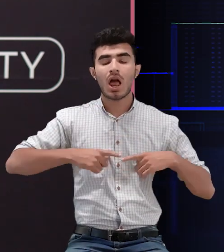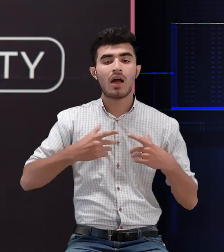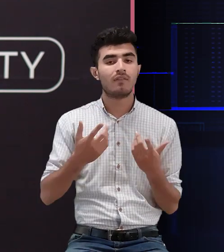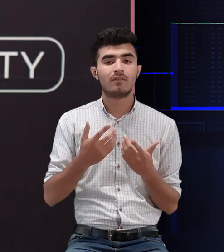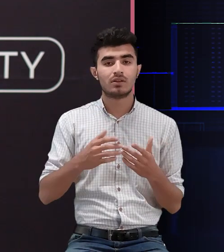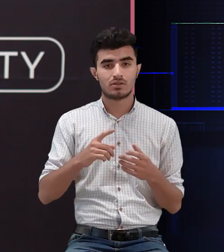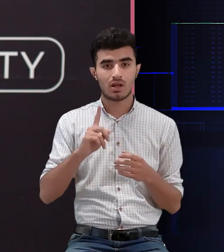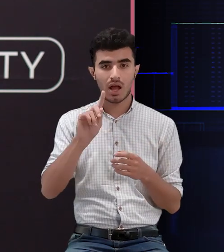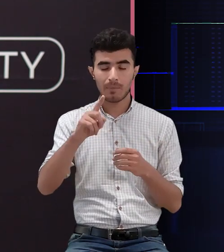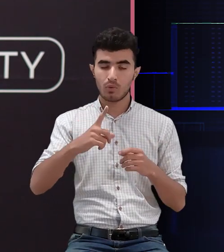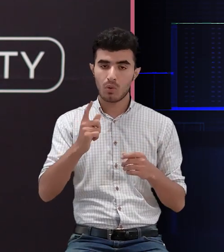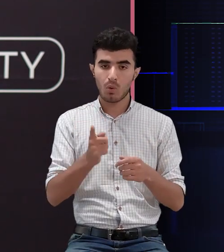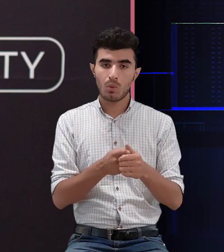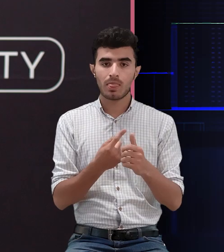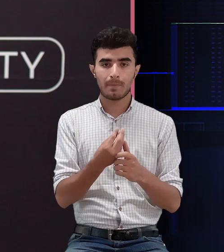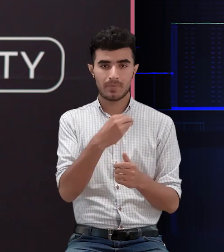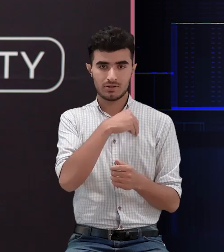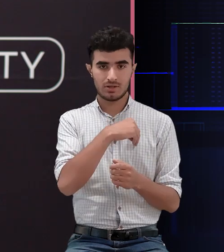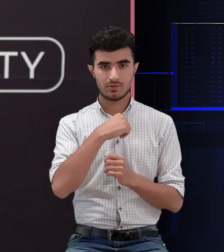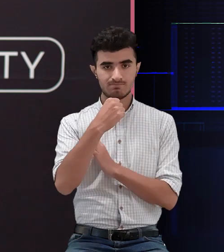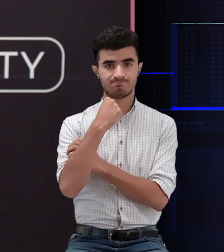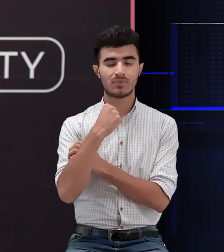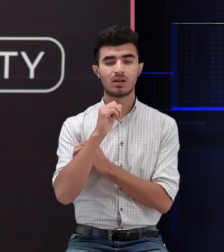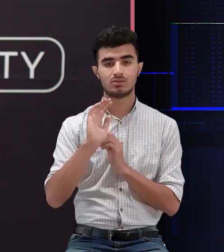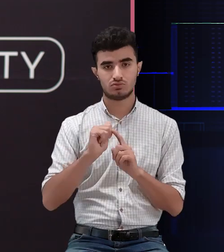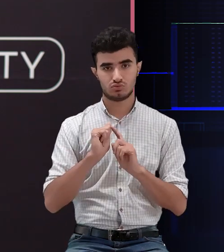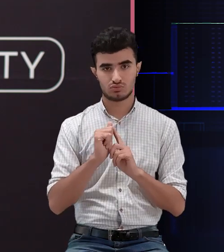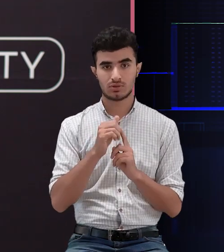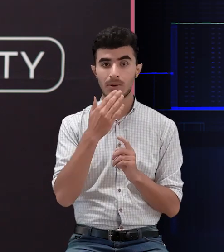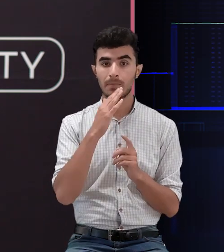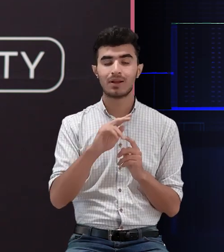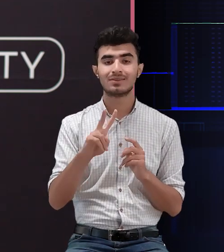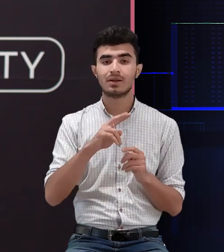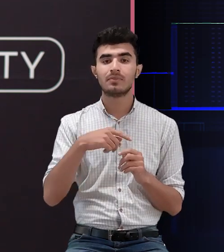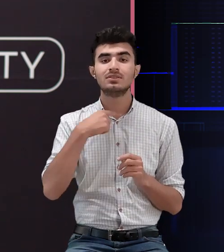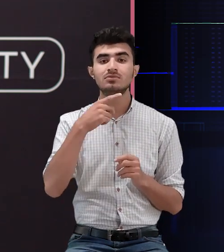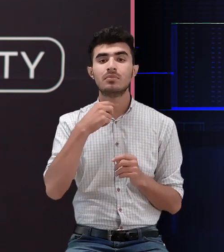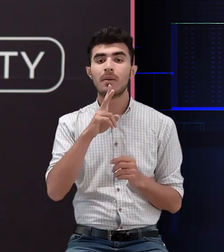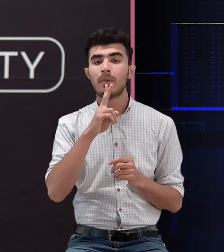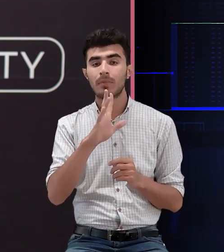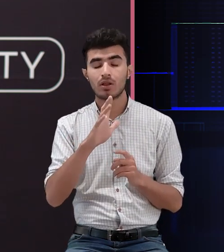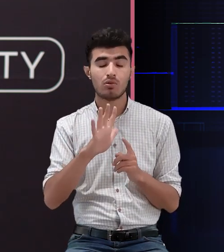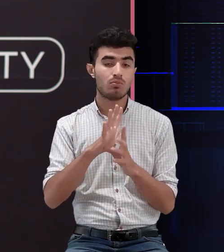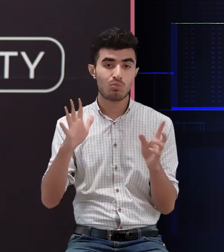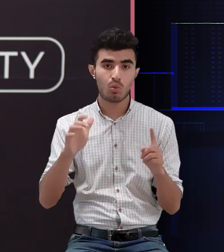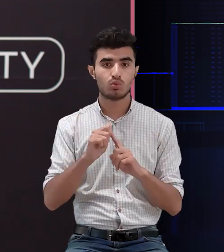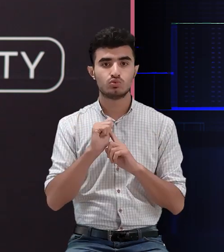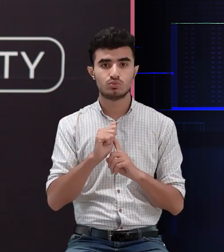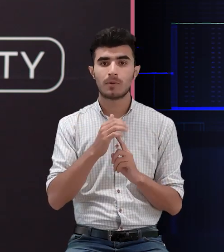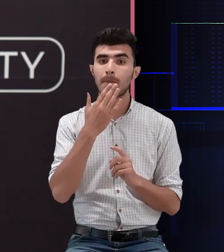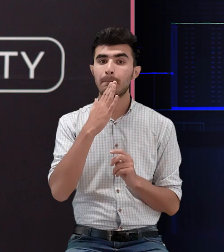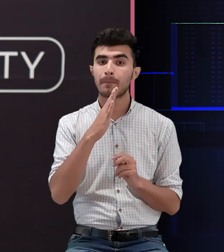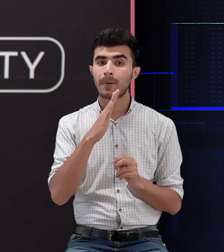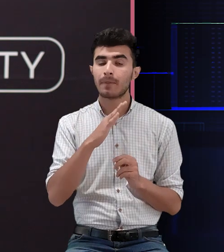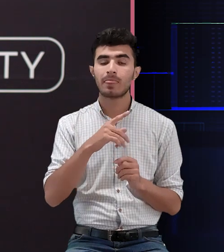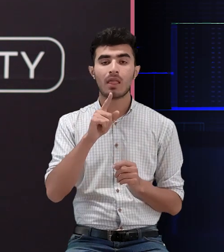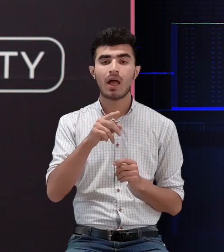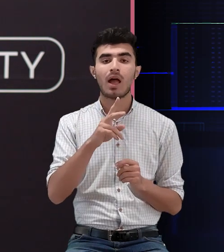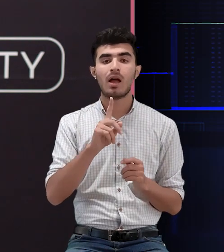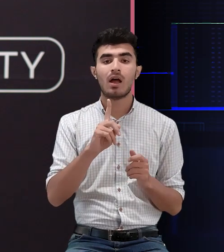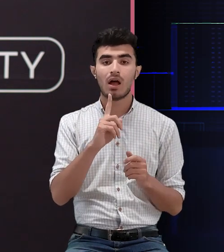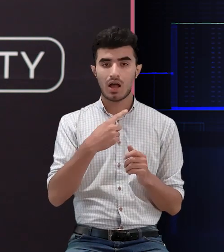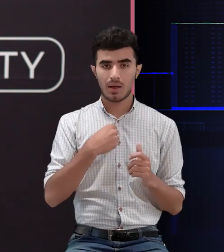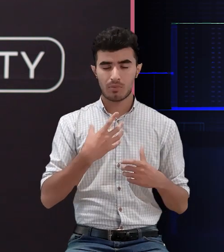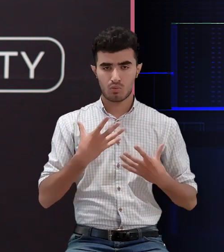पे डिपेंडेंट ना रहे. उसके लिए स्पीच थेरेपी एक बहुत इंपॉर्टेंट चीज़ है, क्योंकि जब तक आप अपनी